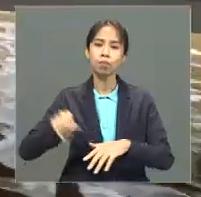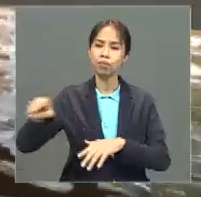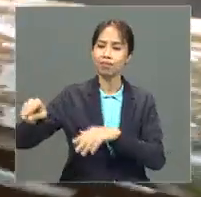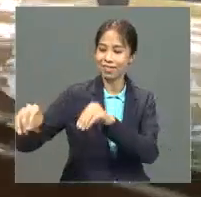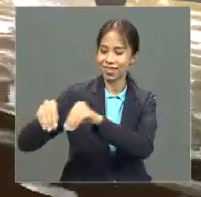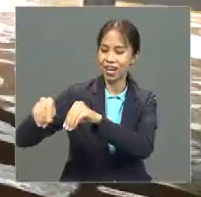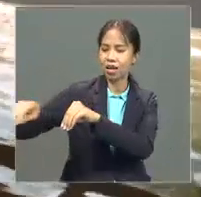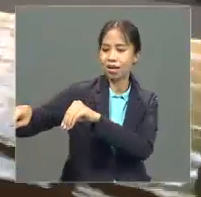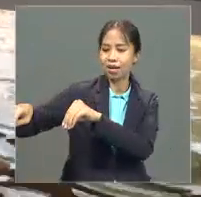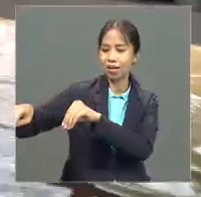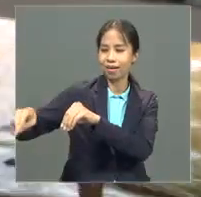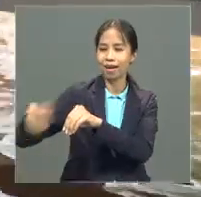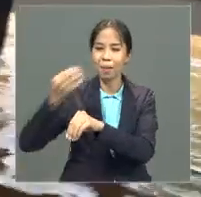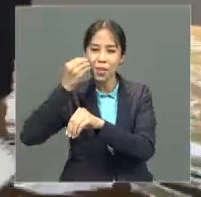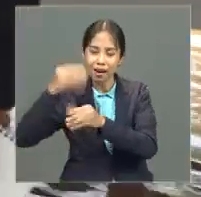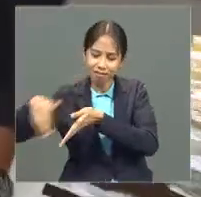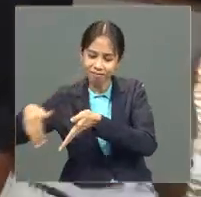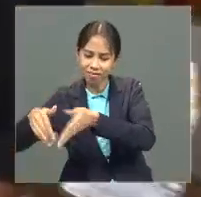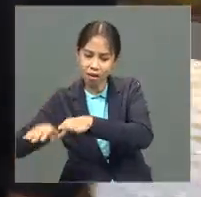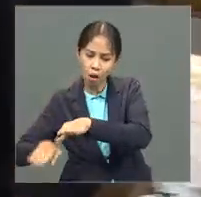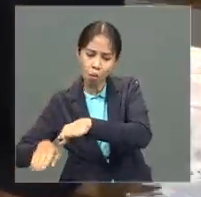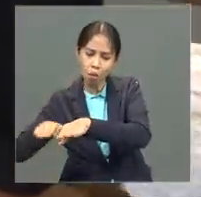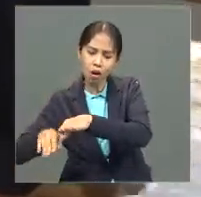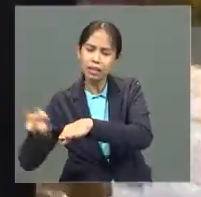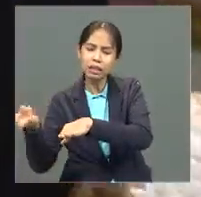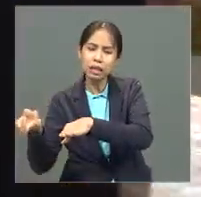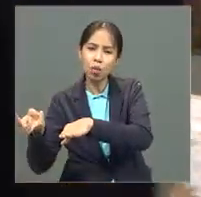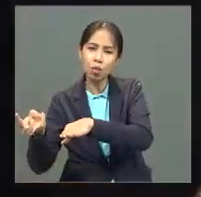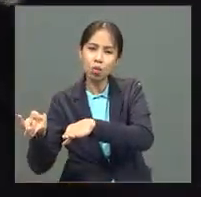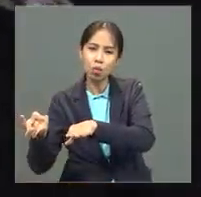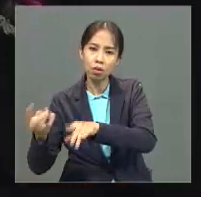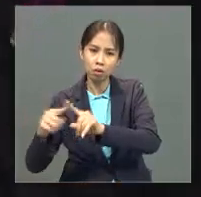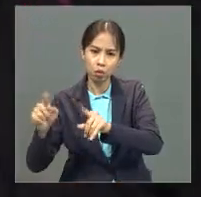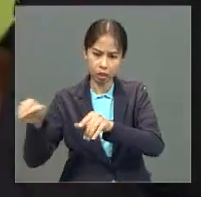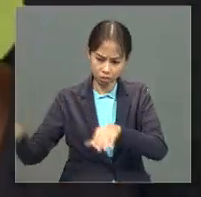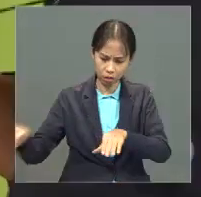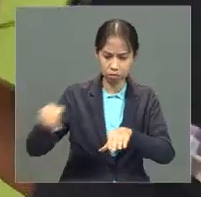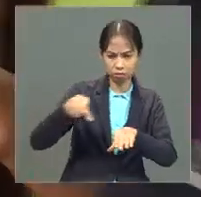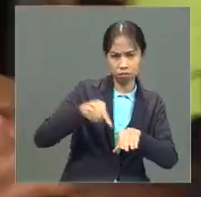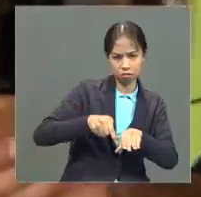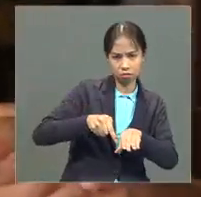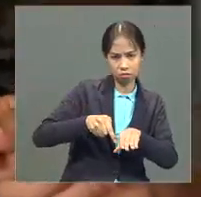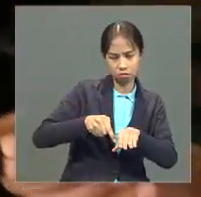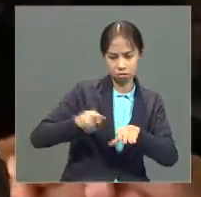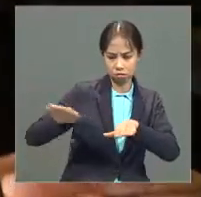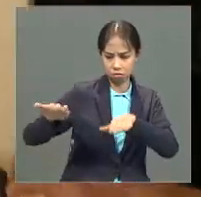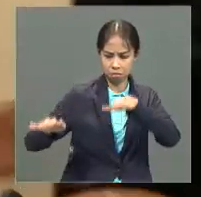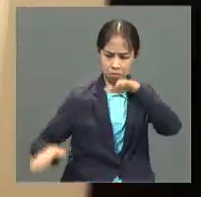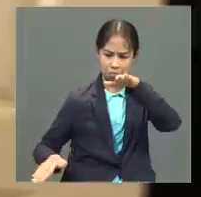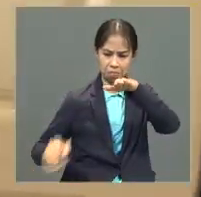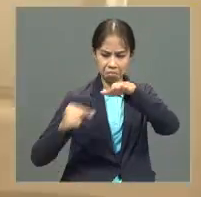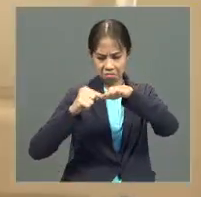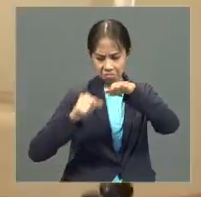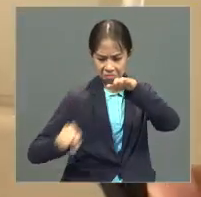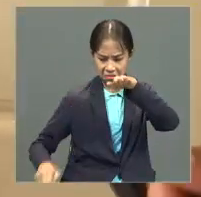ข้างริมตลิ่งนะครับประมาณสักเมตรแต่เดี๋ยวนี้จากตรงนั้นมาถึงตรงนี้ก็ประมาณสัก